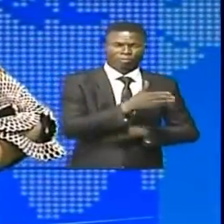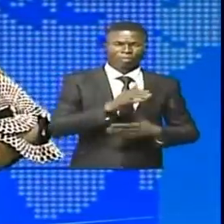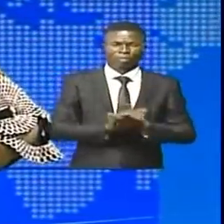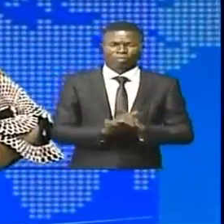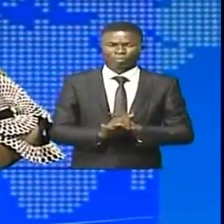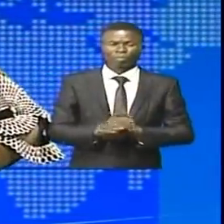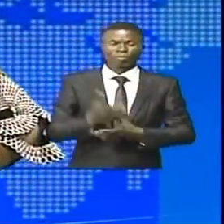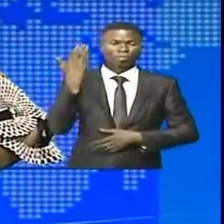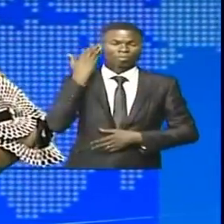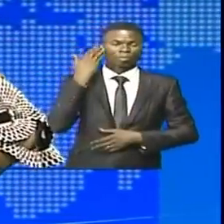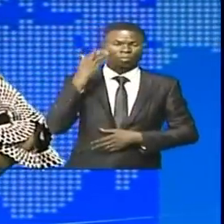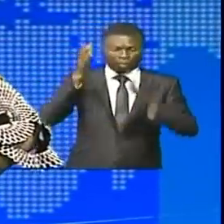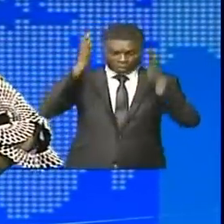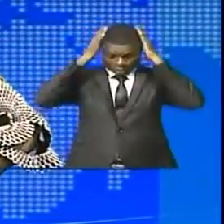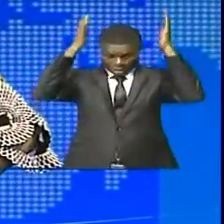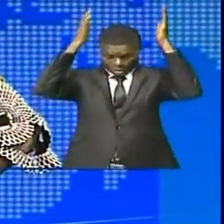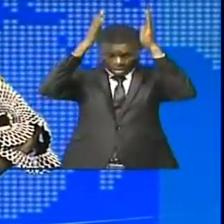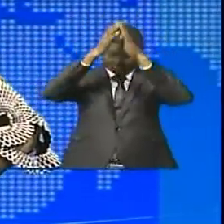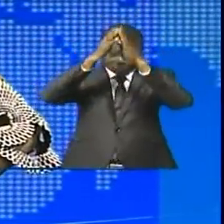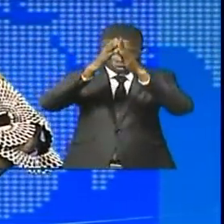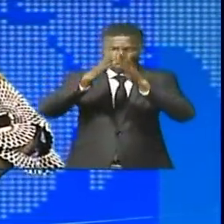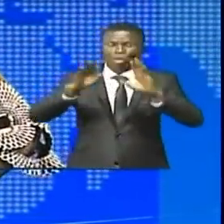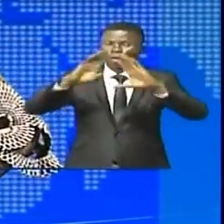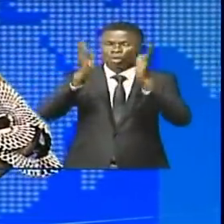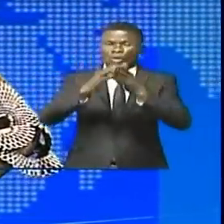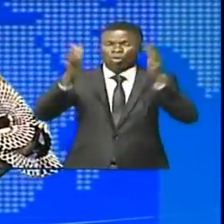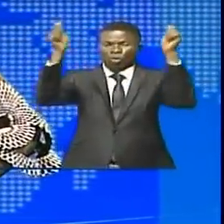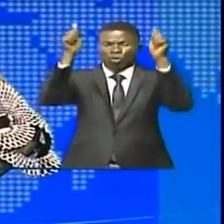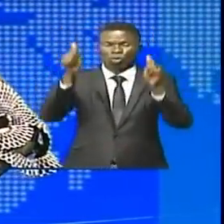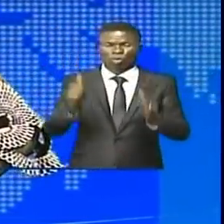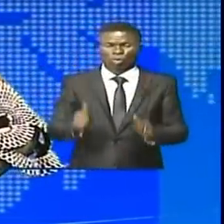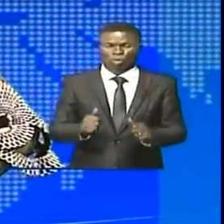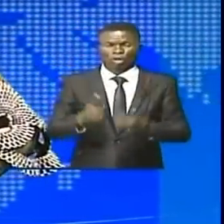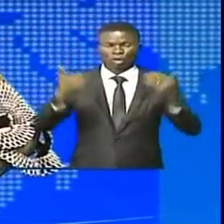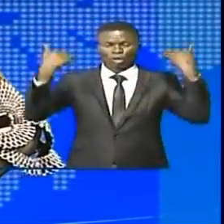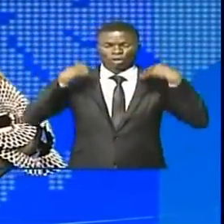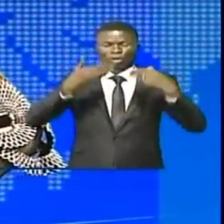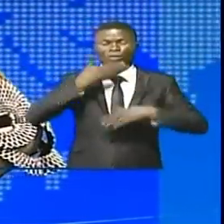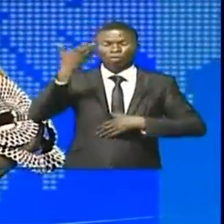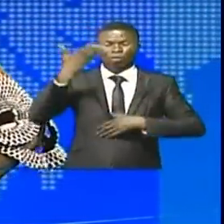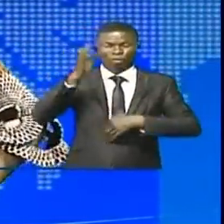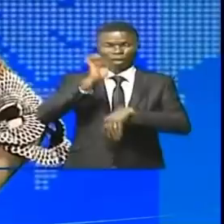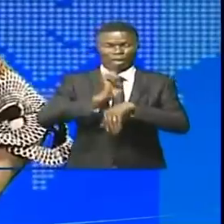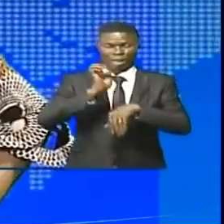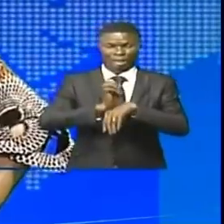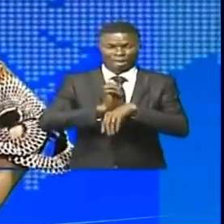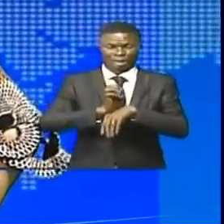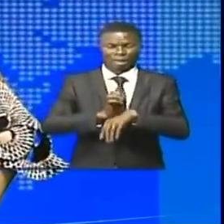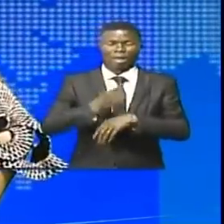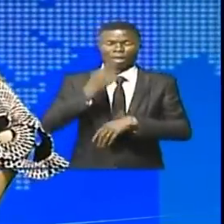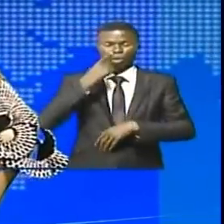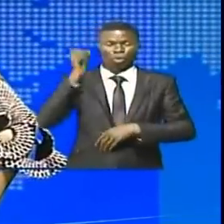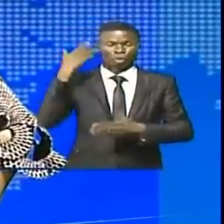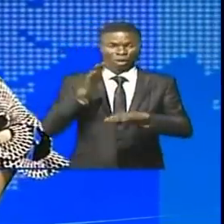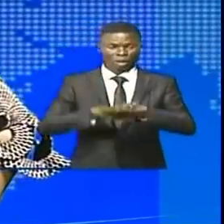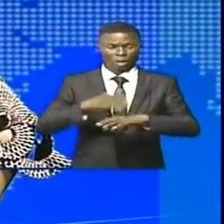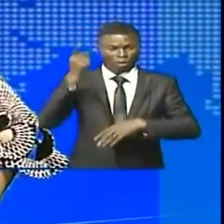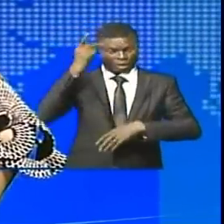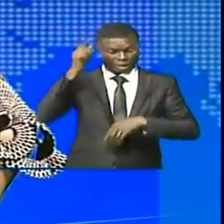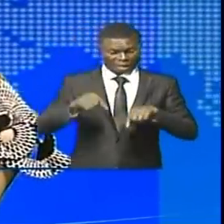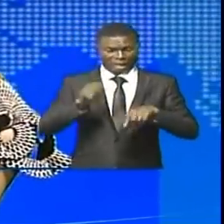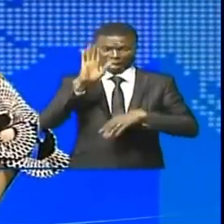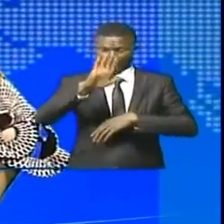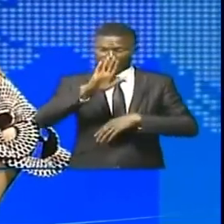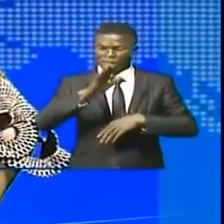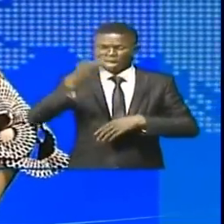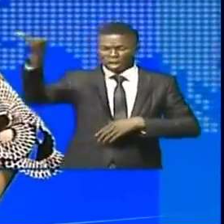théodore deux papes d'alexandrie et de toute l'afrique chef spirituel de l'église orthodoxe est arrivé à kinshasa cet avant midi un accueil